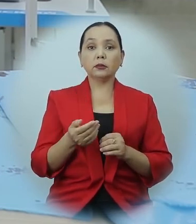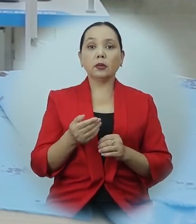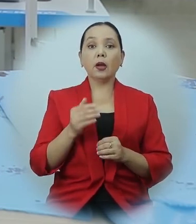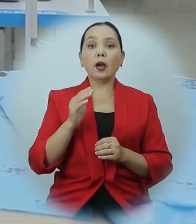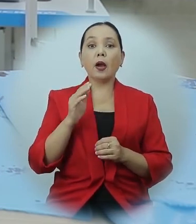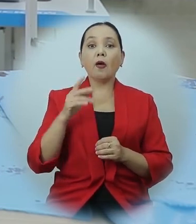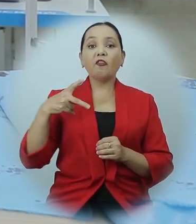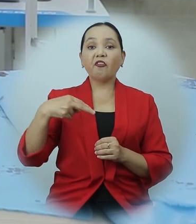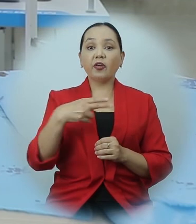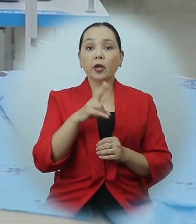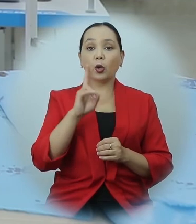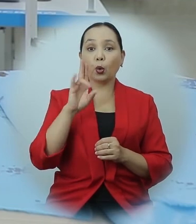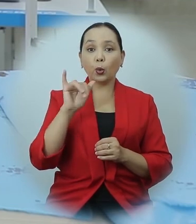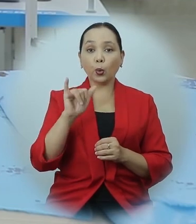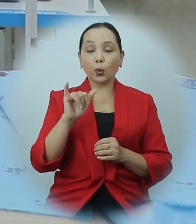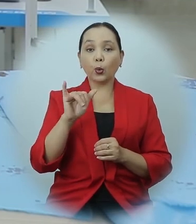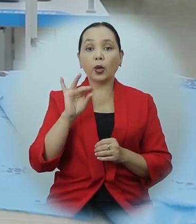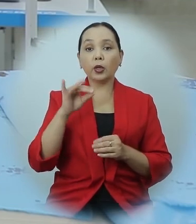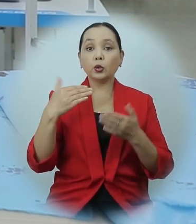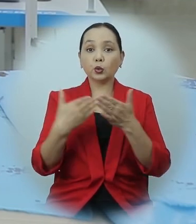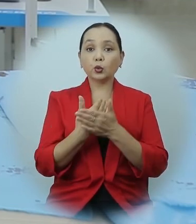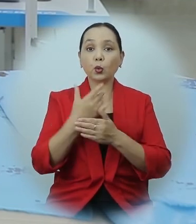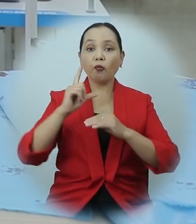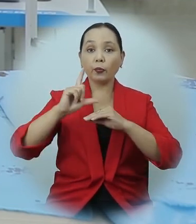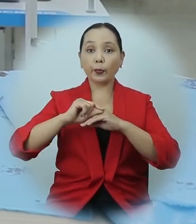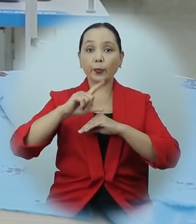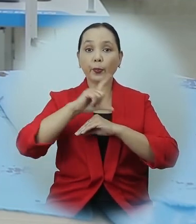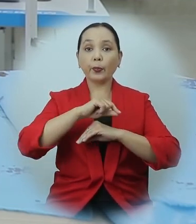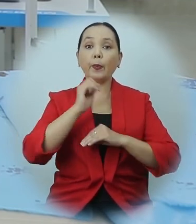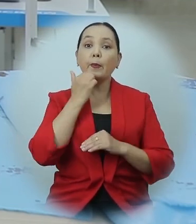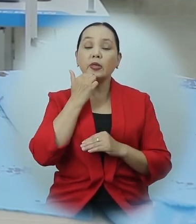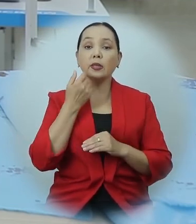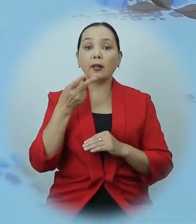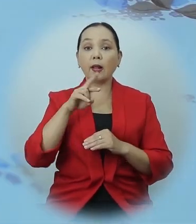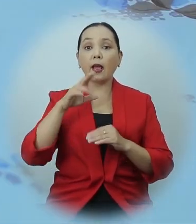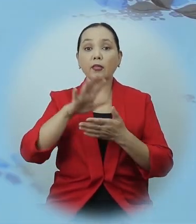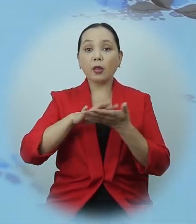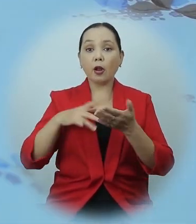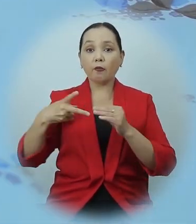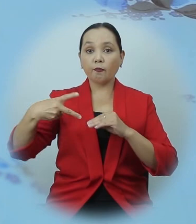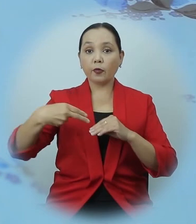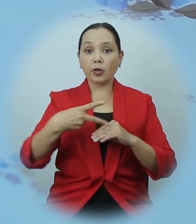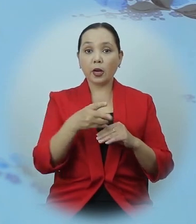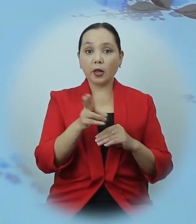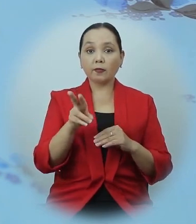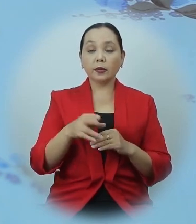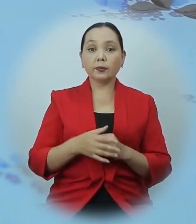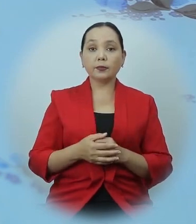убрать выкройку и снова сколоть материал для выкраивания.